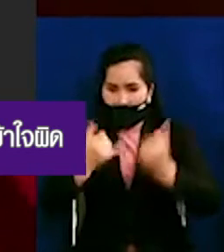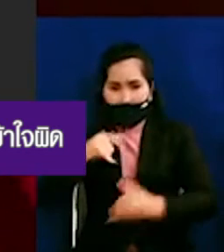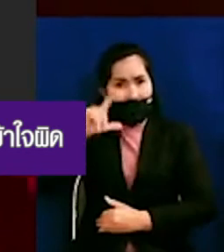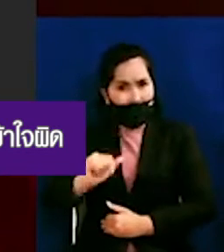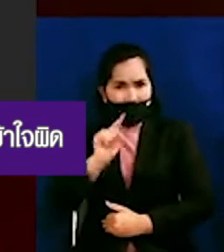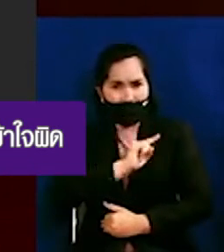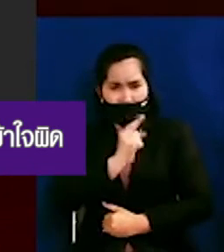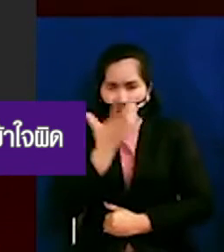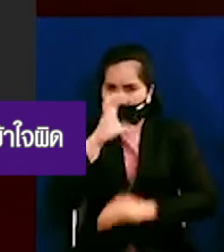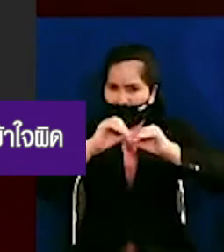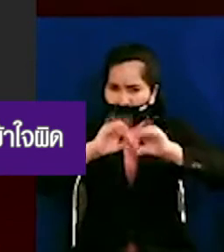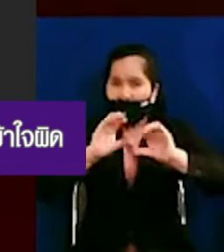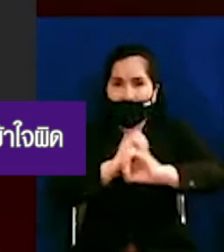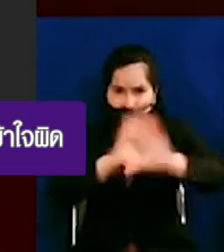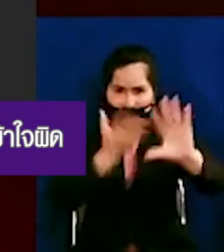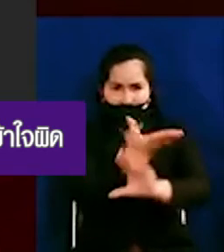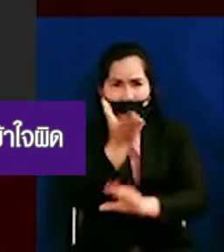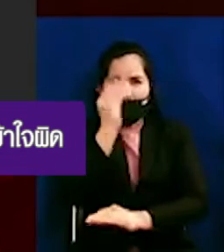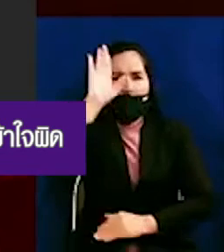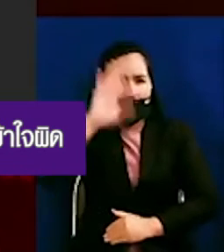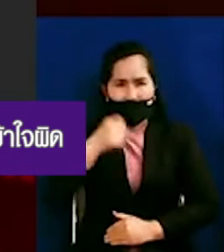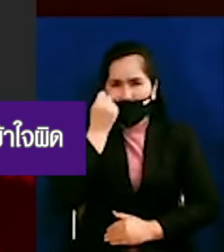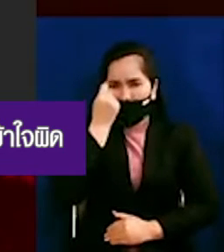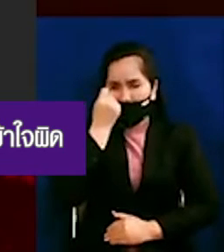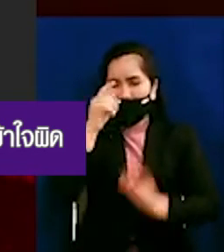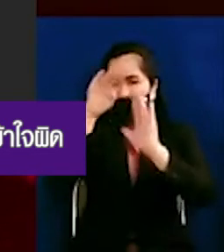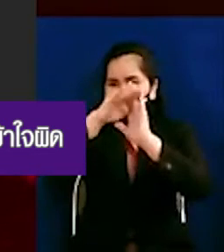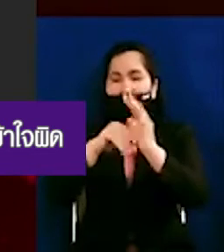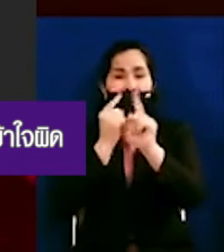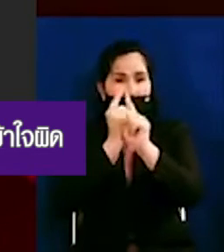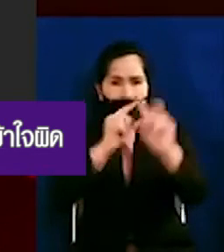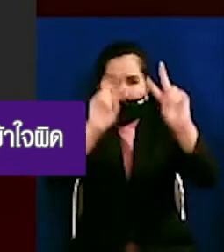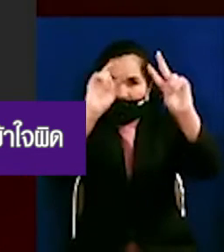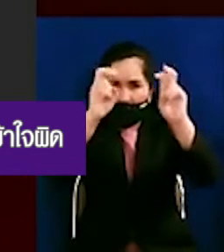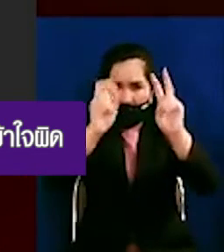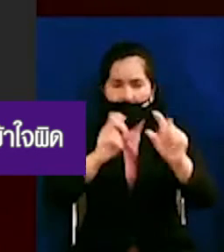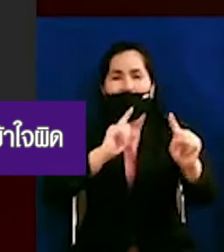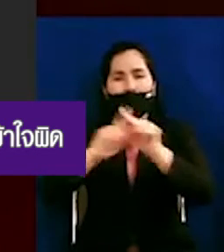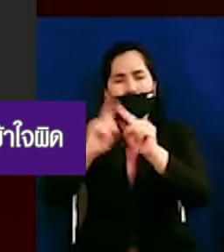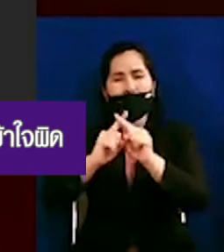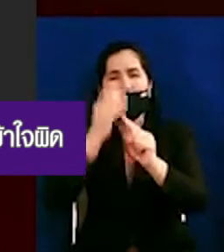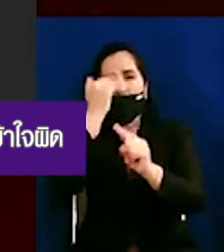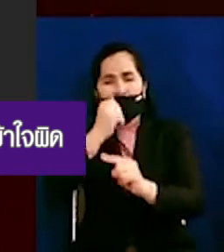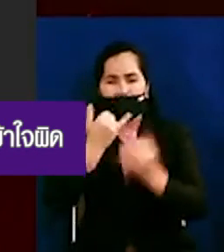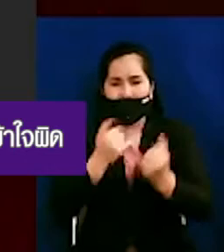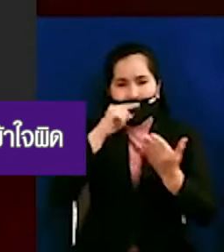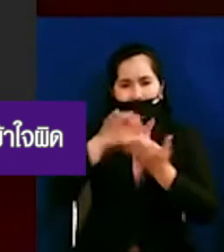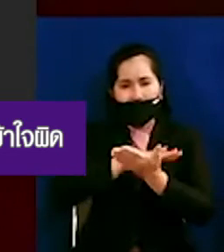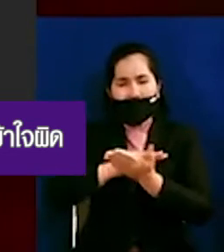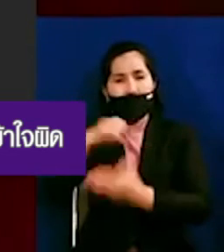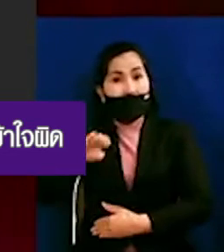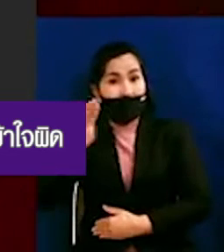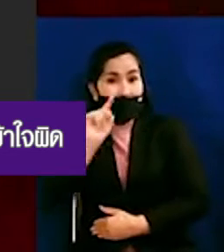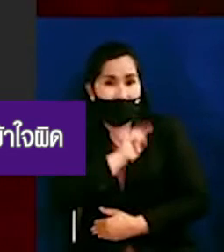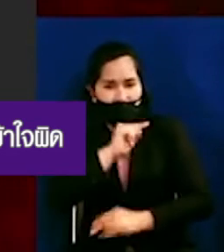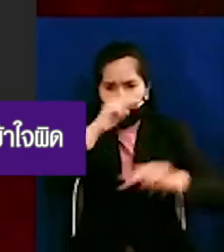อนุญาตนำเรียนในแต่ละประเด็นนะครับที่ได้มีการเอ่อ Verifyหรือว่าเช็คตรวจสอบข้อมูลกับบริษัทไอร์แล้วนะครับข้อ